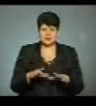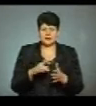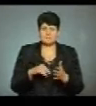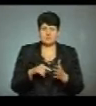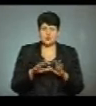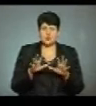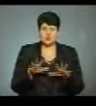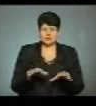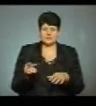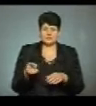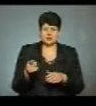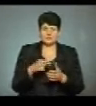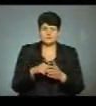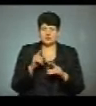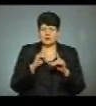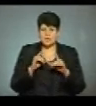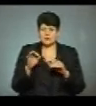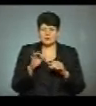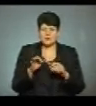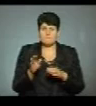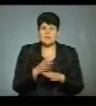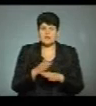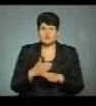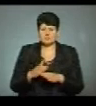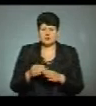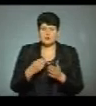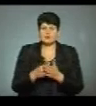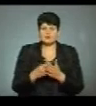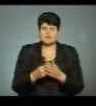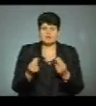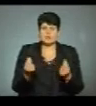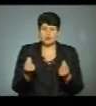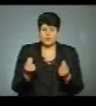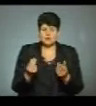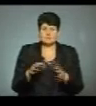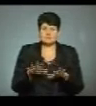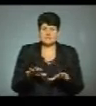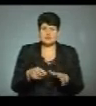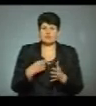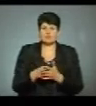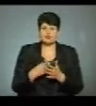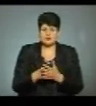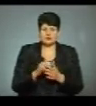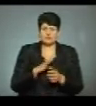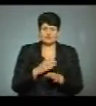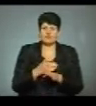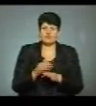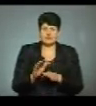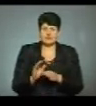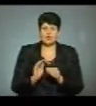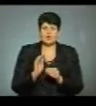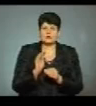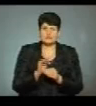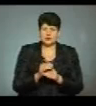міського голови Тернопільської міської ради про перерозподілення бюджетних коштів з місцевого бюджету, і було виділено